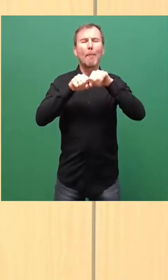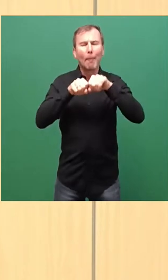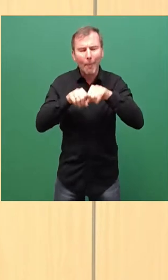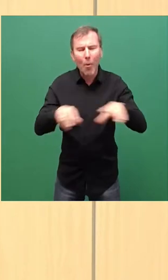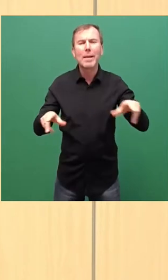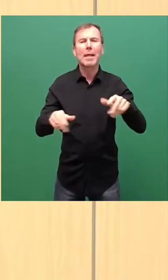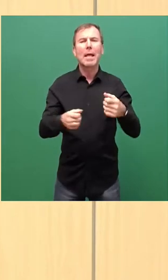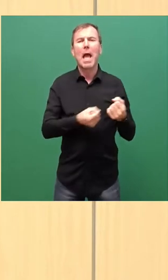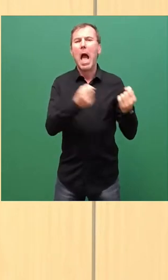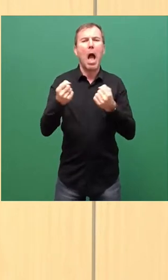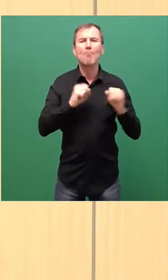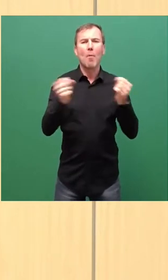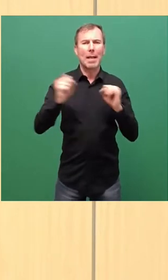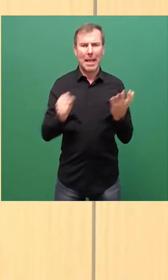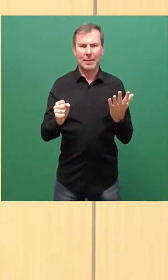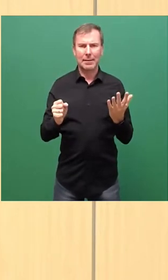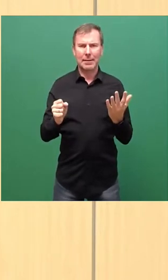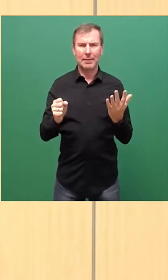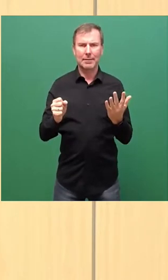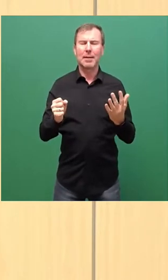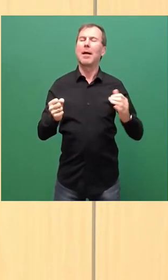Multimobilität, also Mobilitätsverbundlösung,